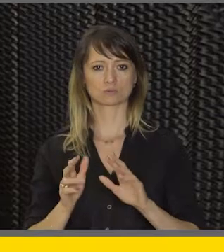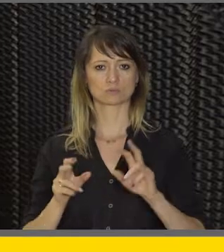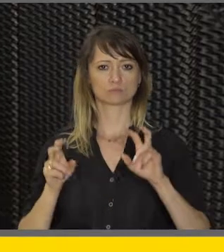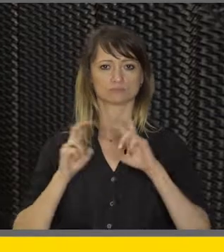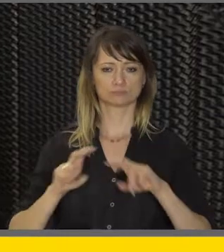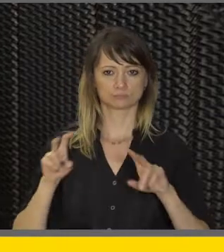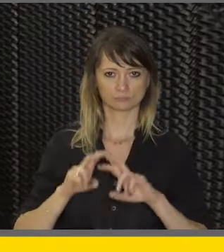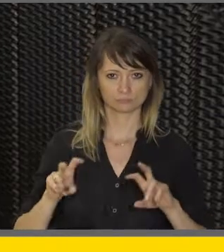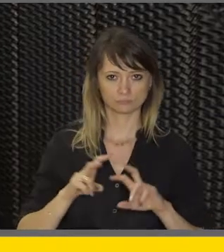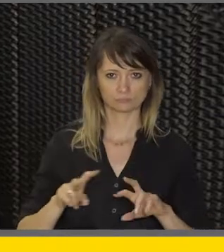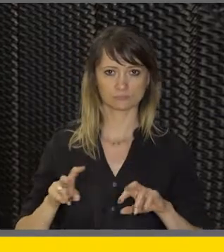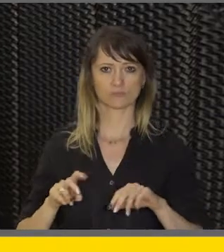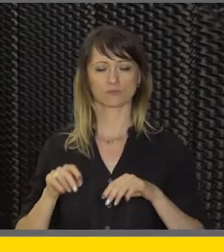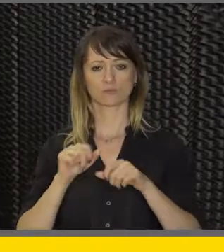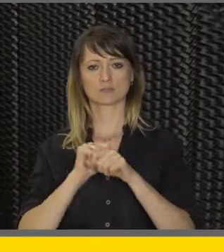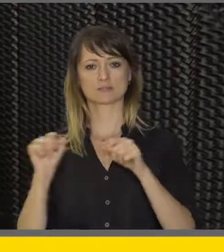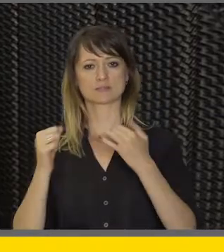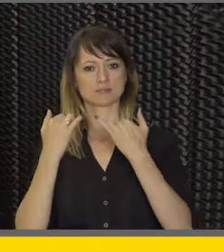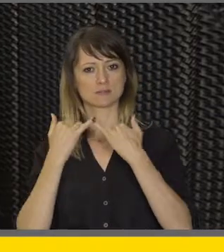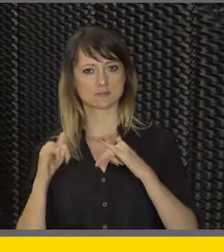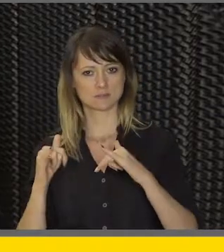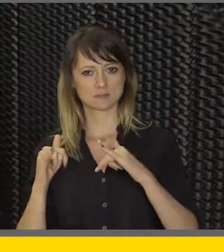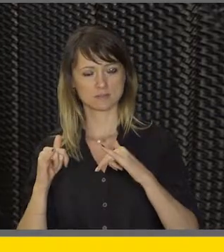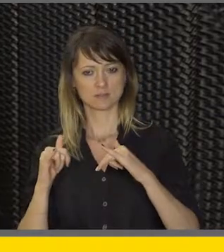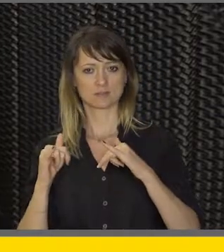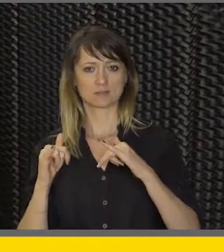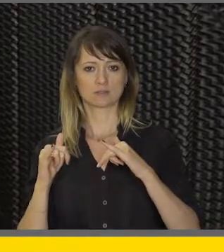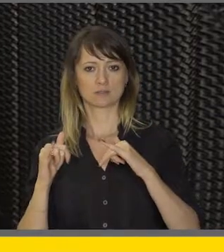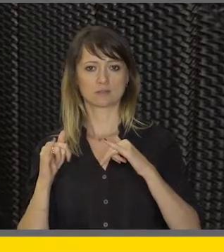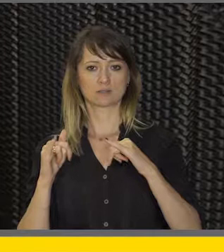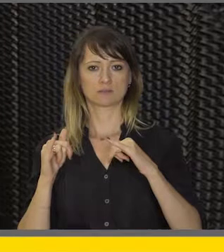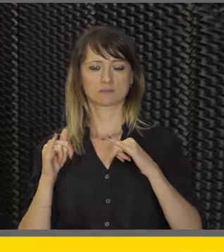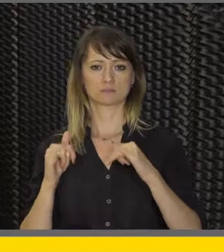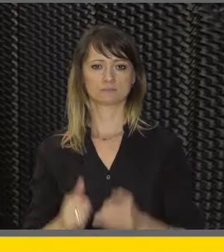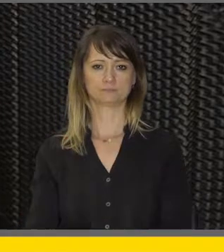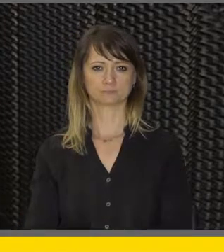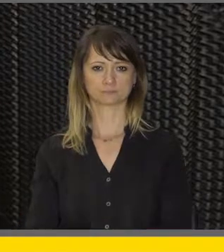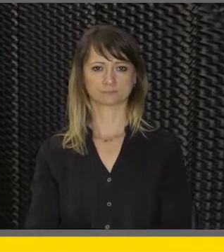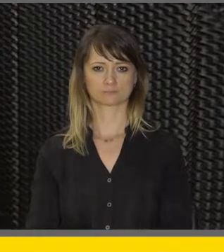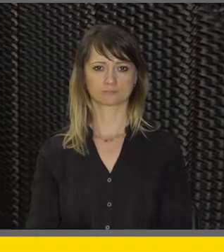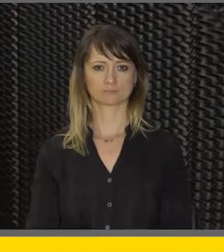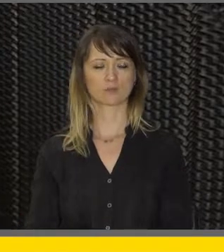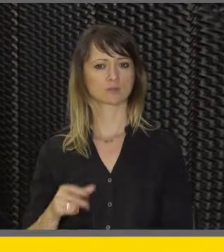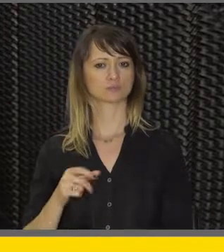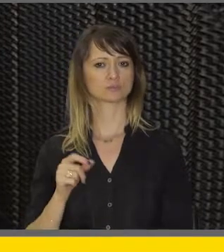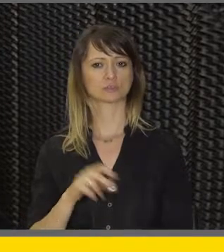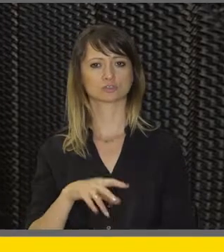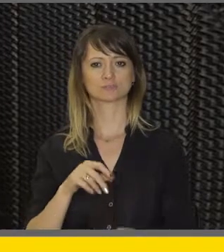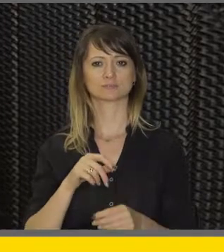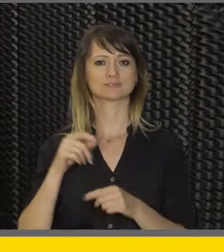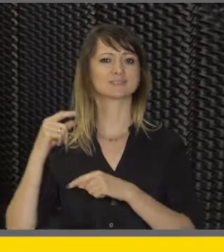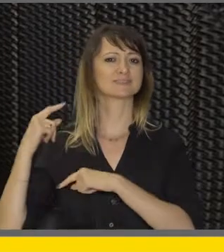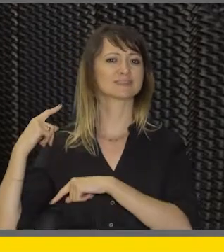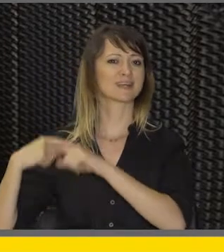ich w firmach jest już nieco inny, znaczy nieco, jest inny, bym powiedział, niż tradycyjnych innowacji, albo